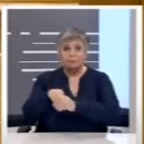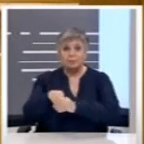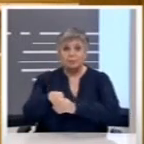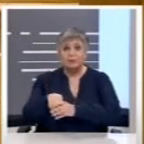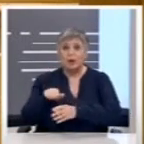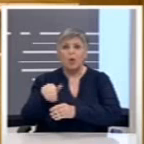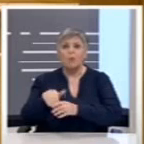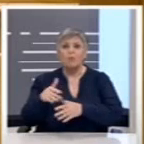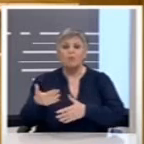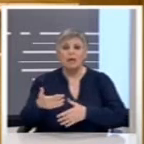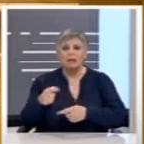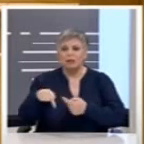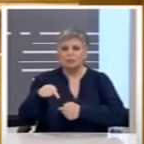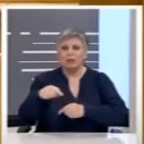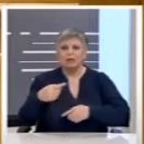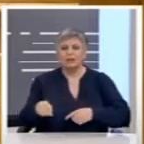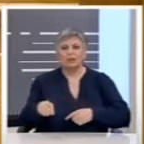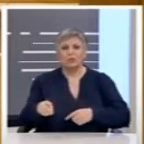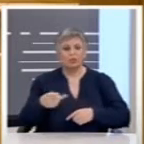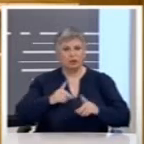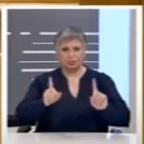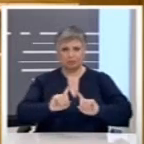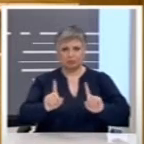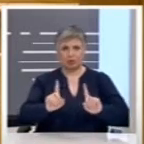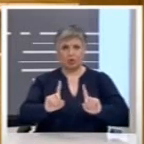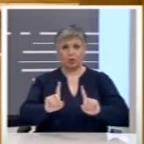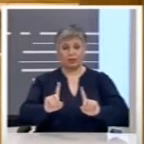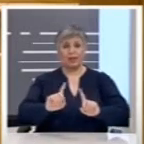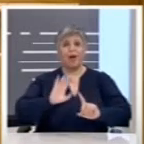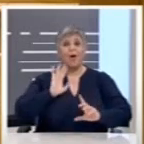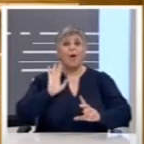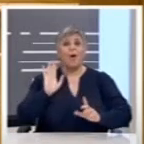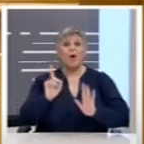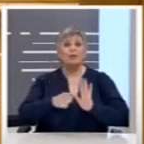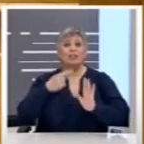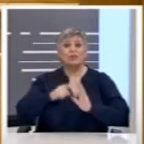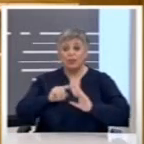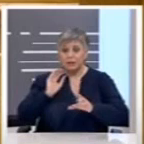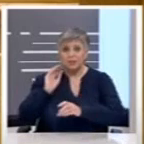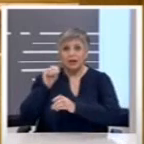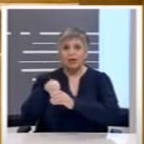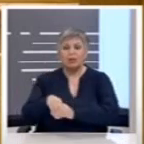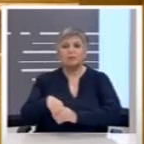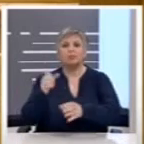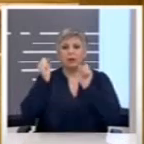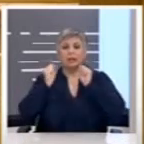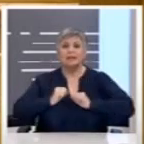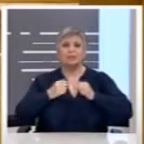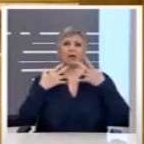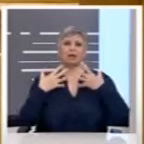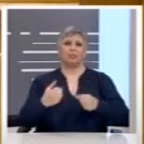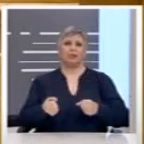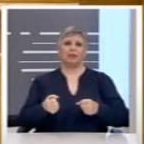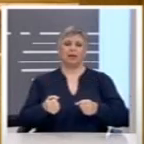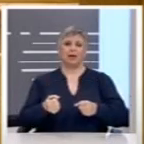επιχείρησε στο παρελθόν, το πλήρωσε ακριβά και η Κύπρος και ο Κυπριακός λαός και ο Ελληνισμός συνολικά.